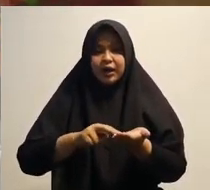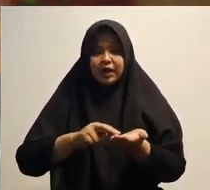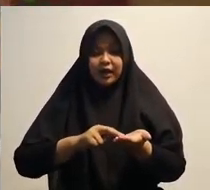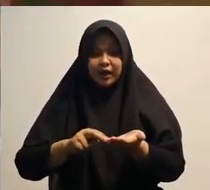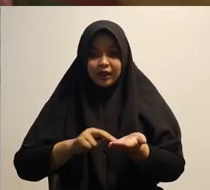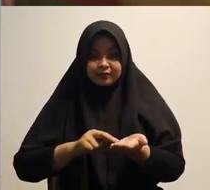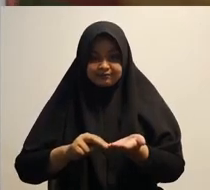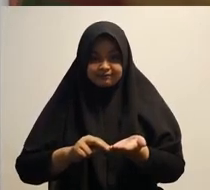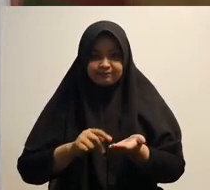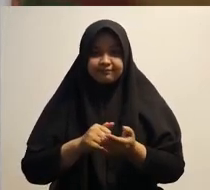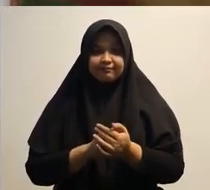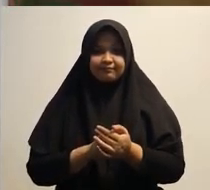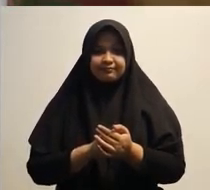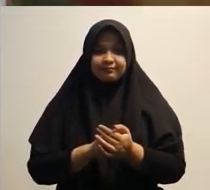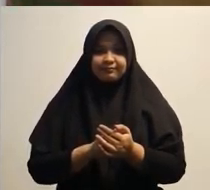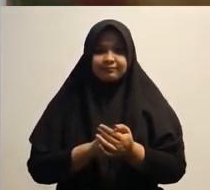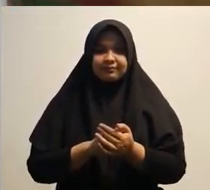cari